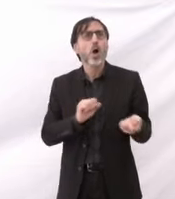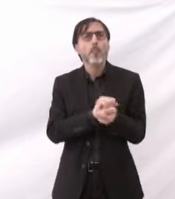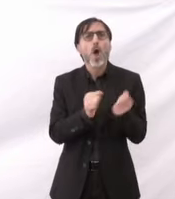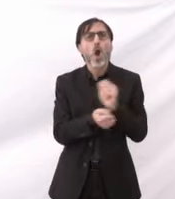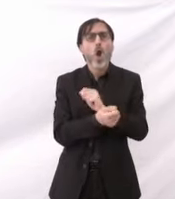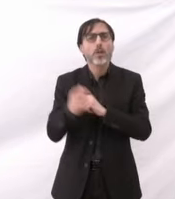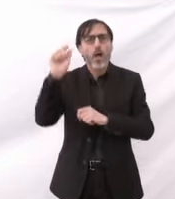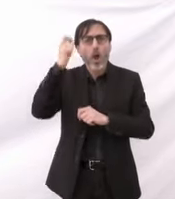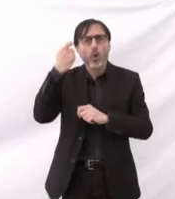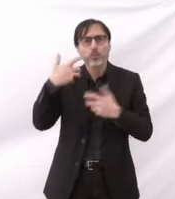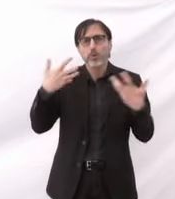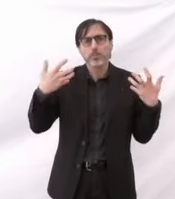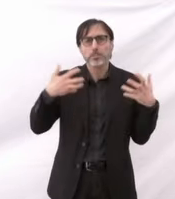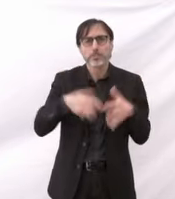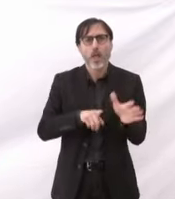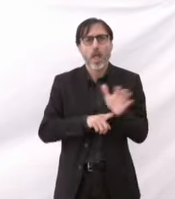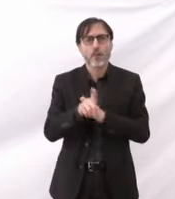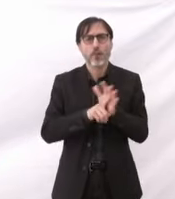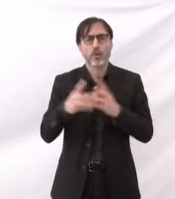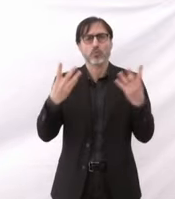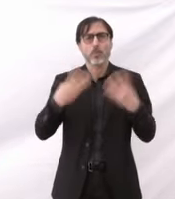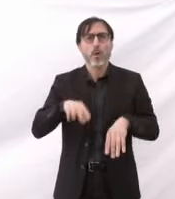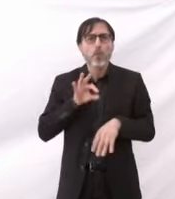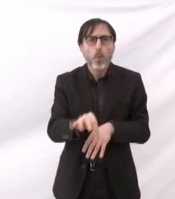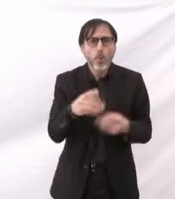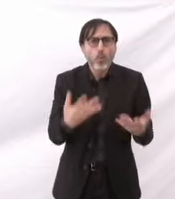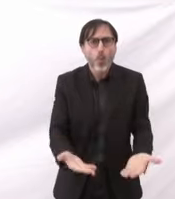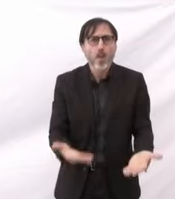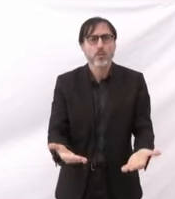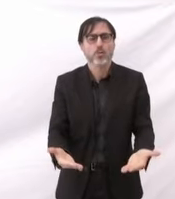corruzione. Questo è il punto, l'avete capito?